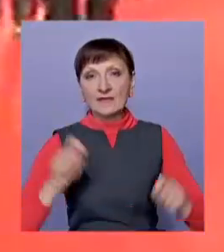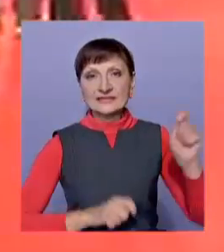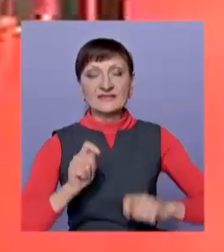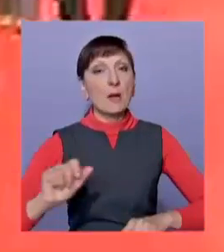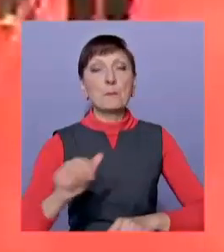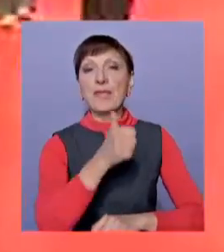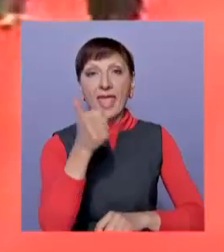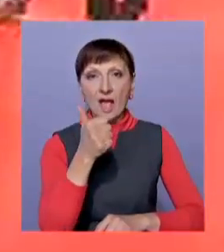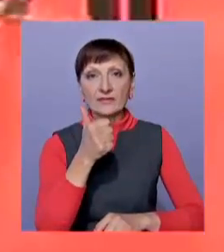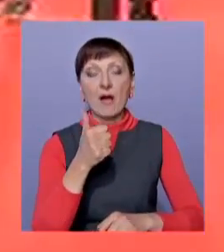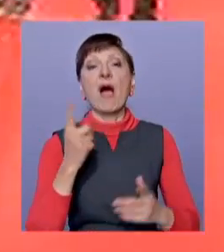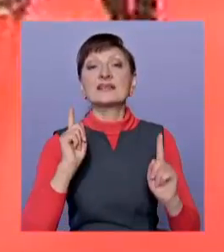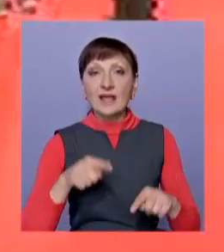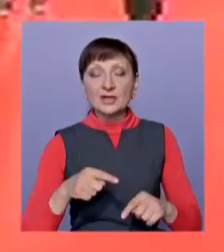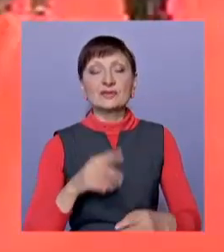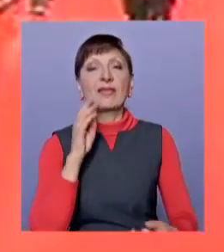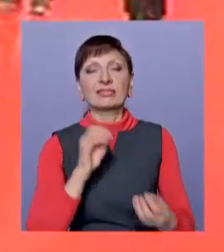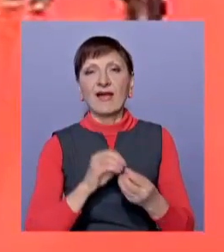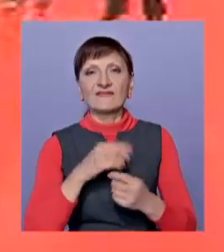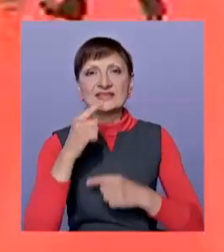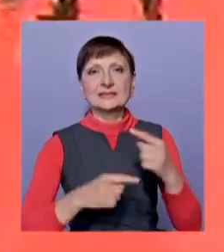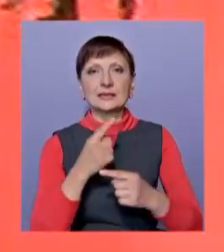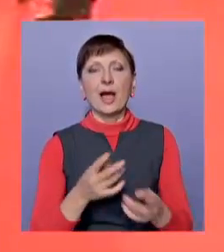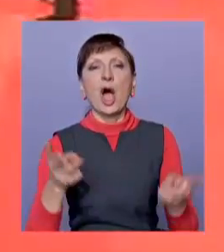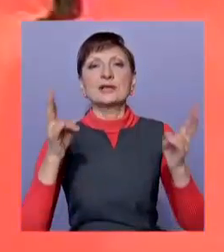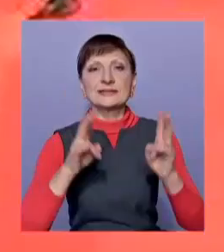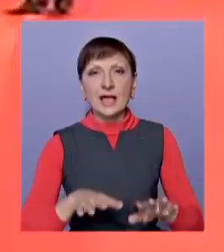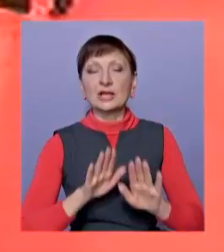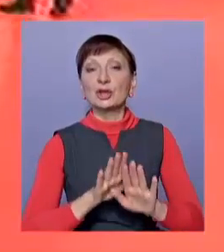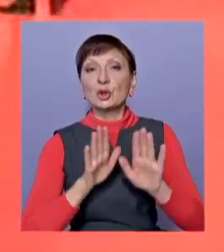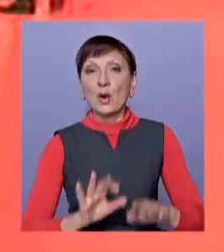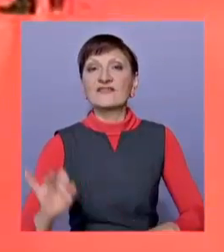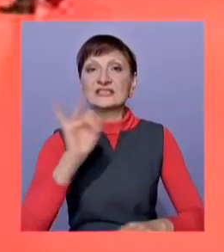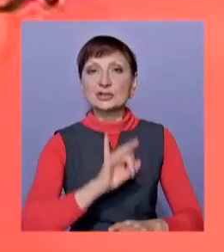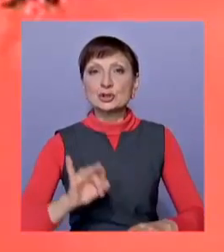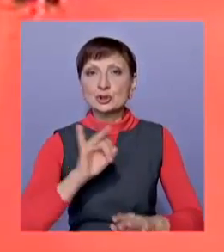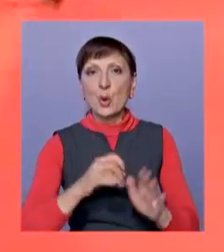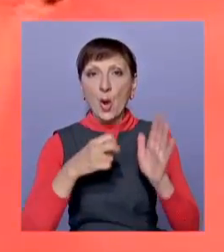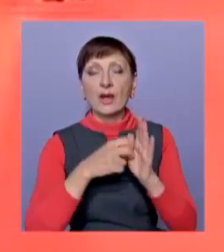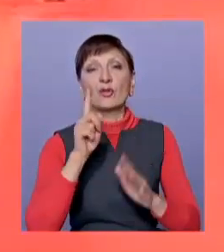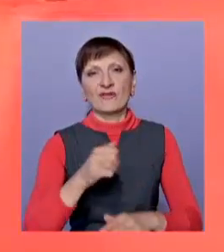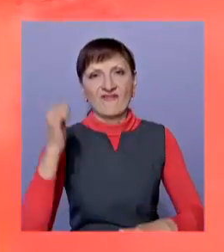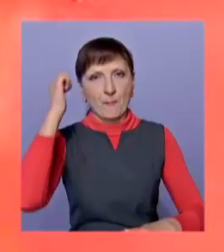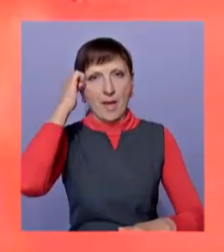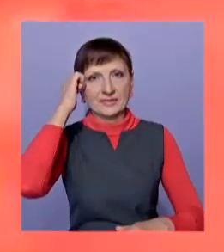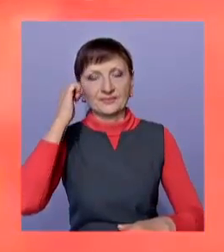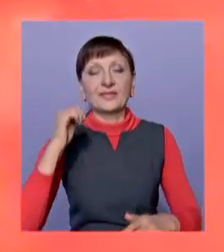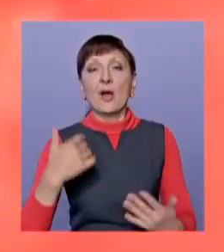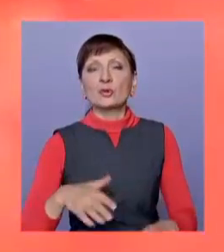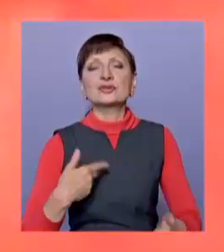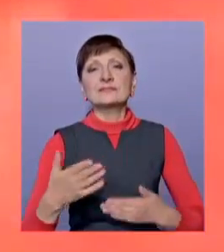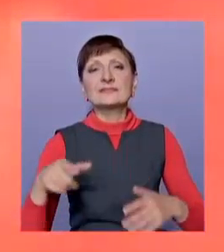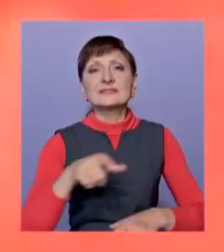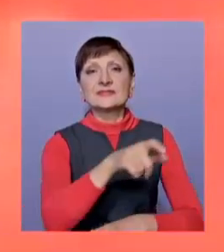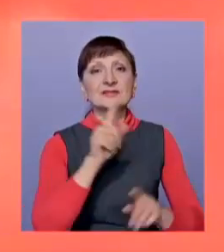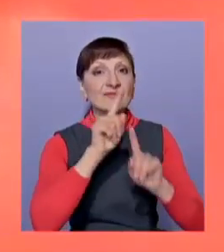первый, а значит, он навсегда останется не только в истории, но и памяти. Звезды в шаговой